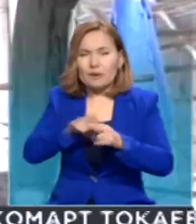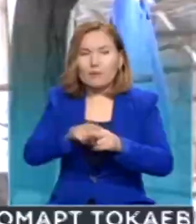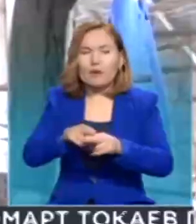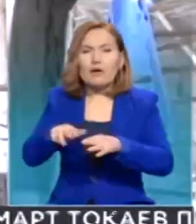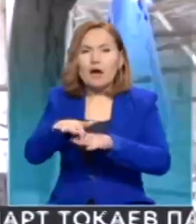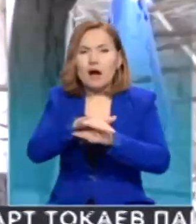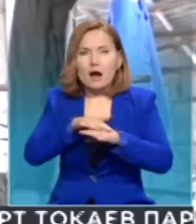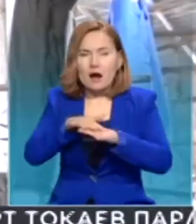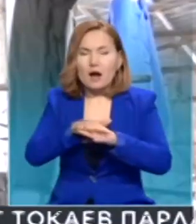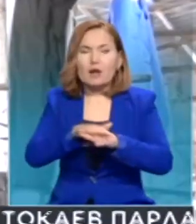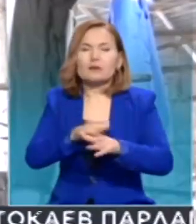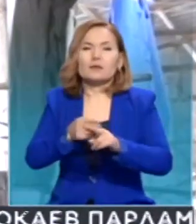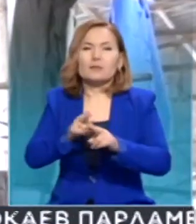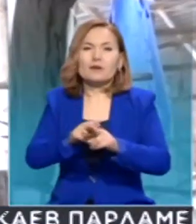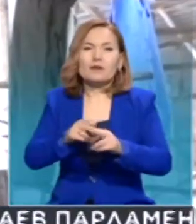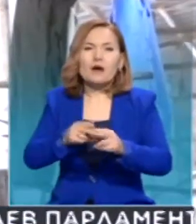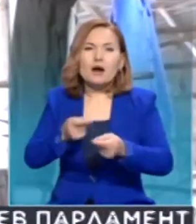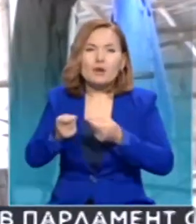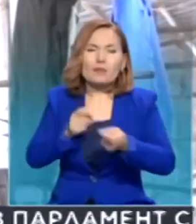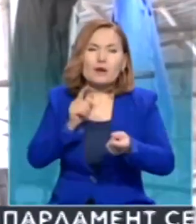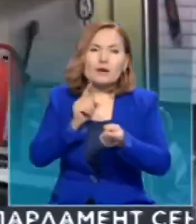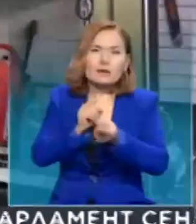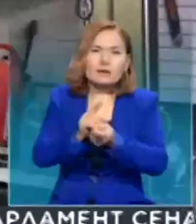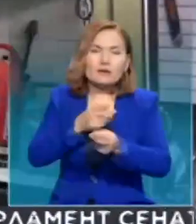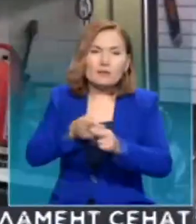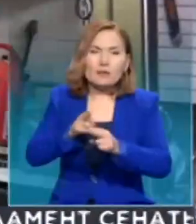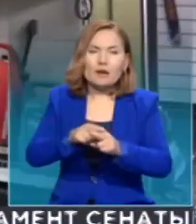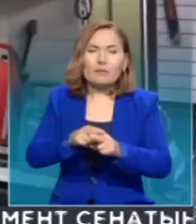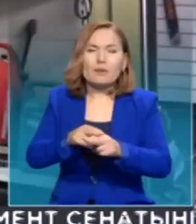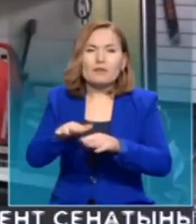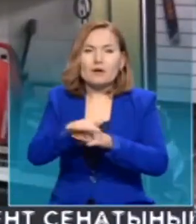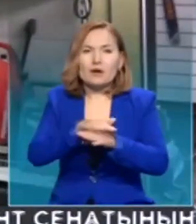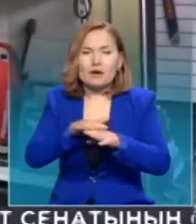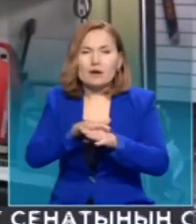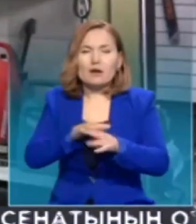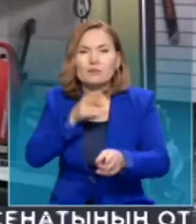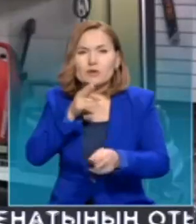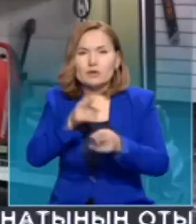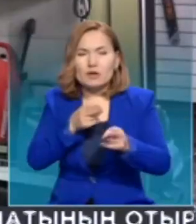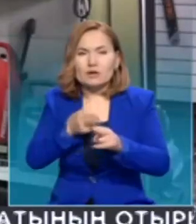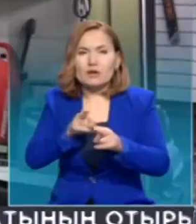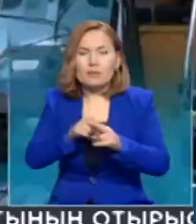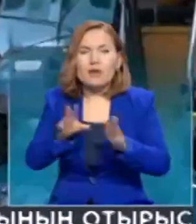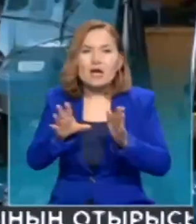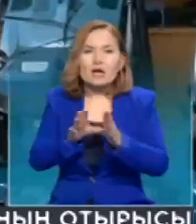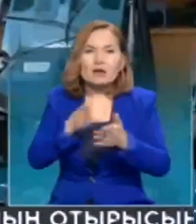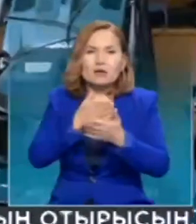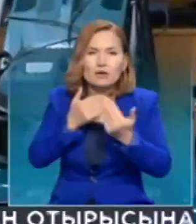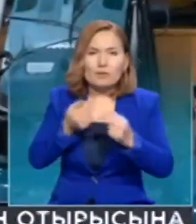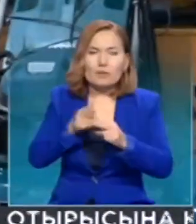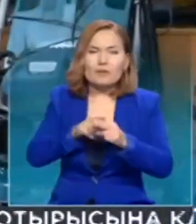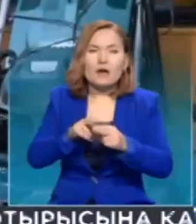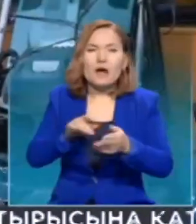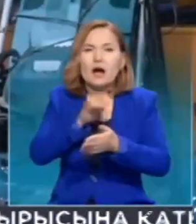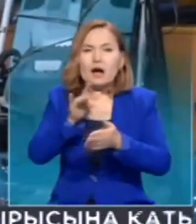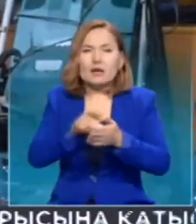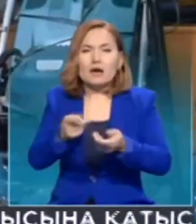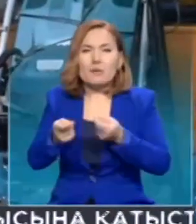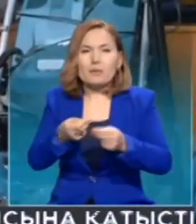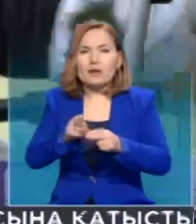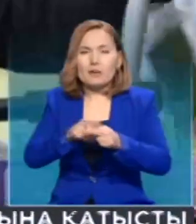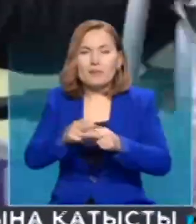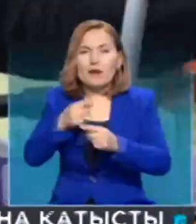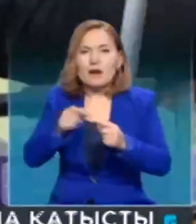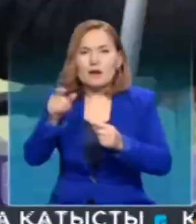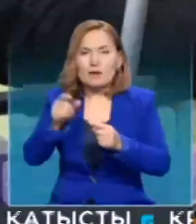тұрғындармен кездесуінде базар әкімшілігінің өкілі бір жылға жуық уақыт электр қуатынсыз қалғанын айтып тағы шағымданды. Алайда қала әкімі нысанда